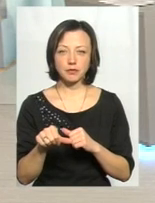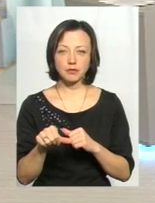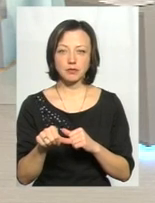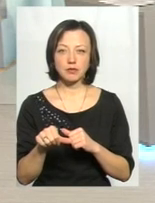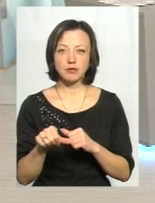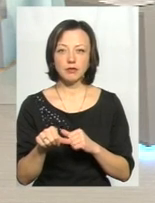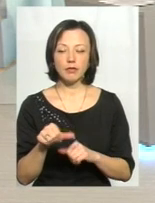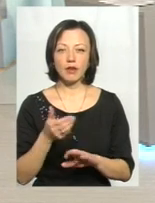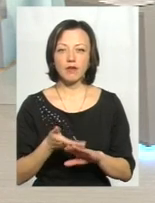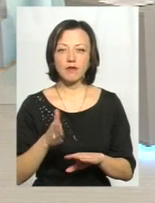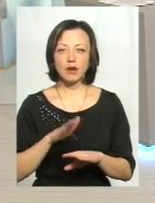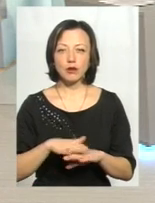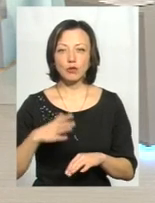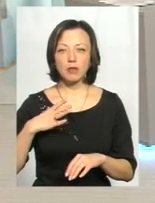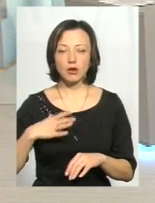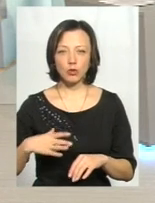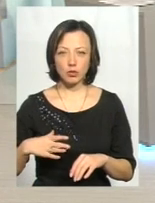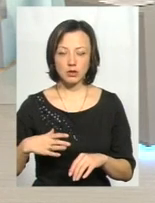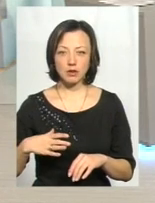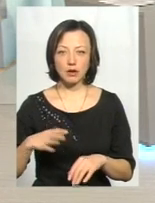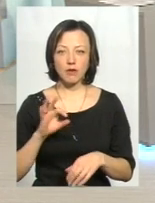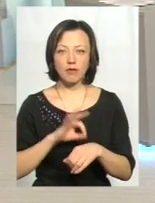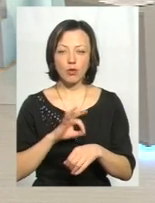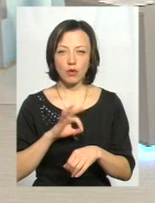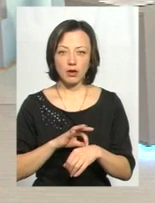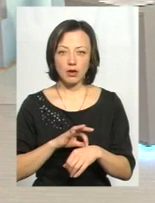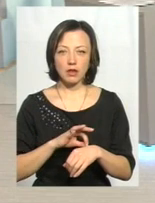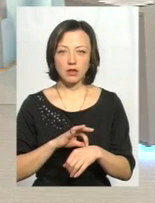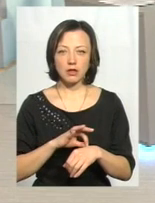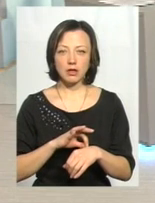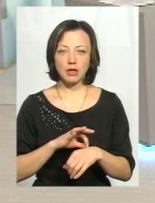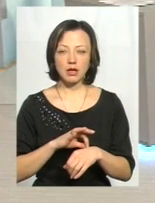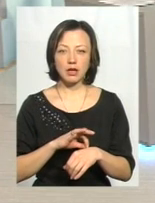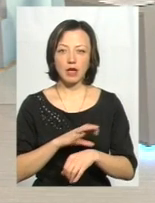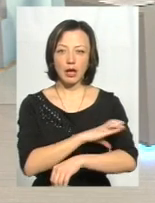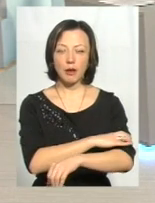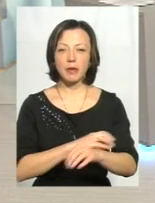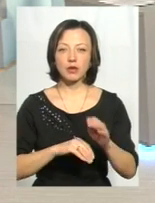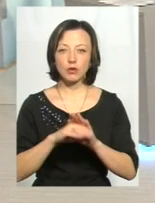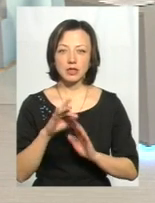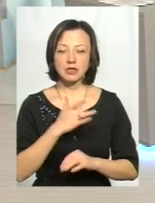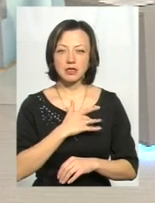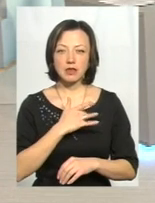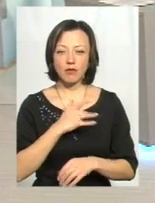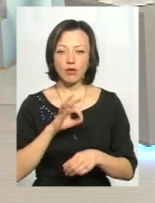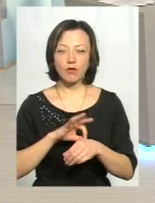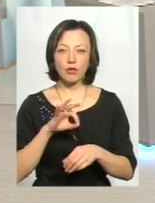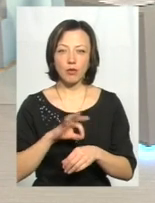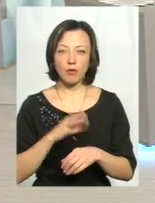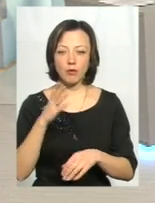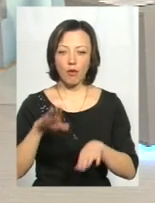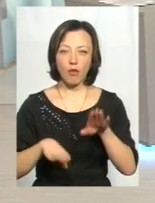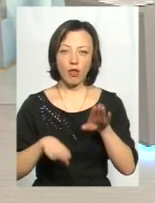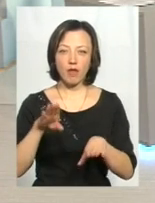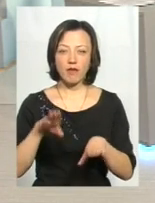досить важко вони переносять хворі із гіпертонією, із серцево-судинною патологією